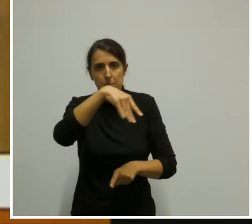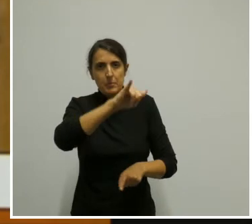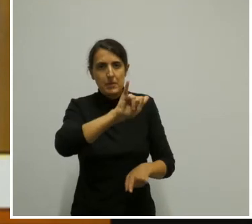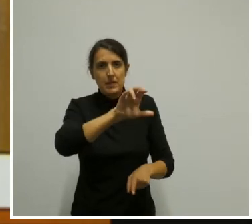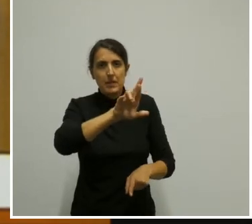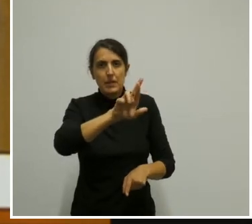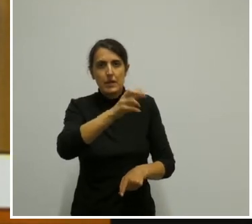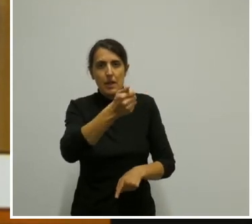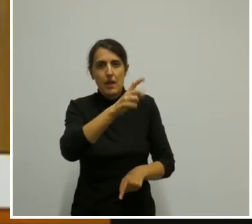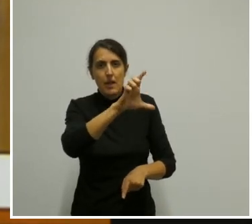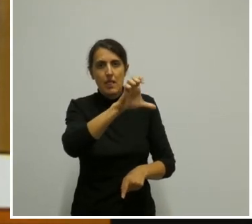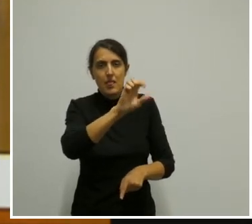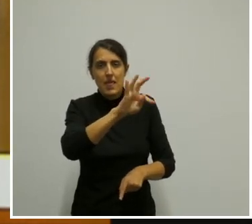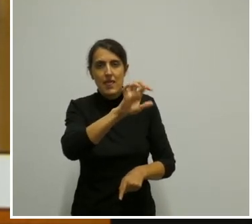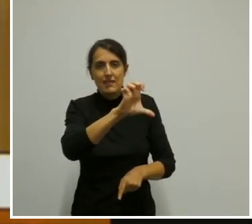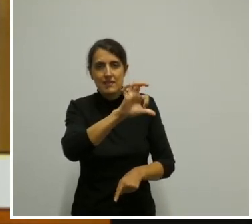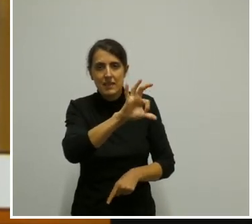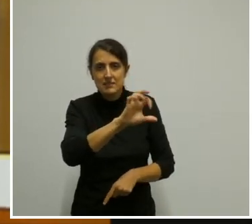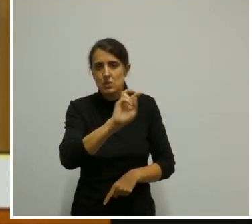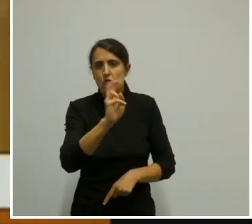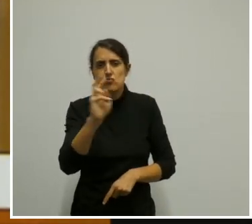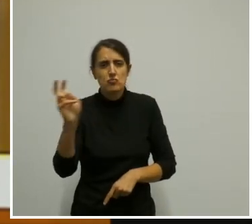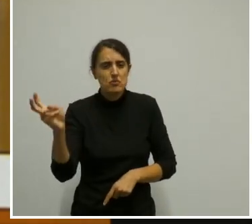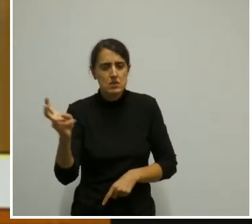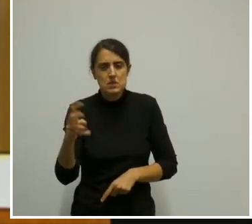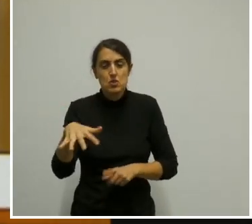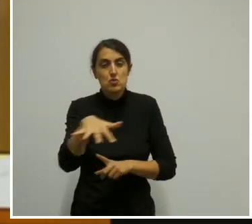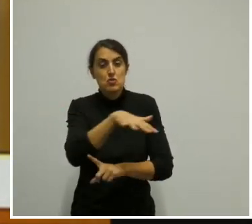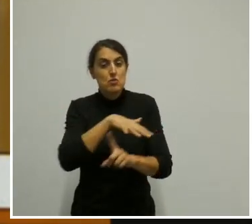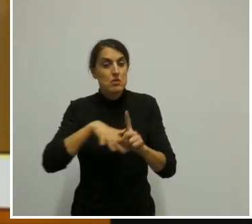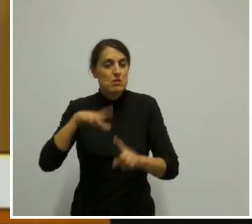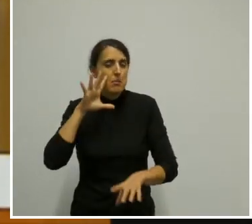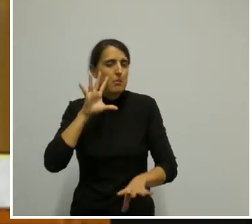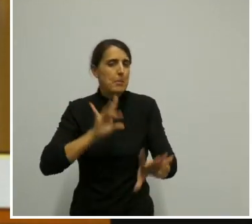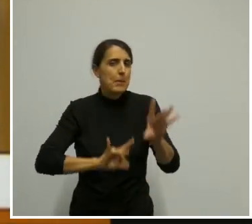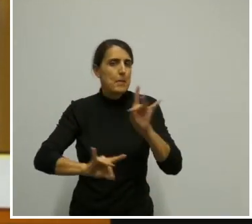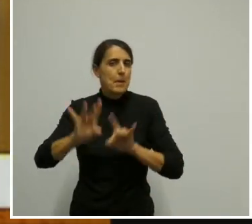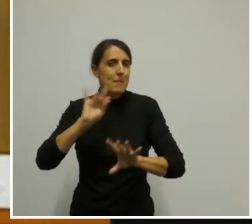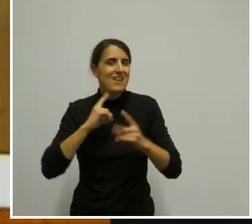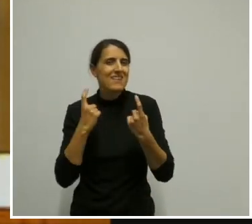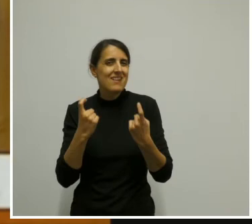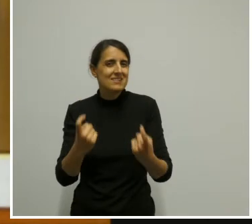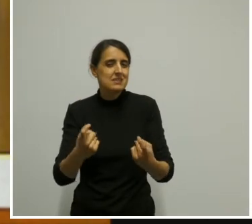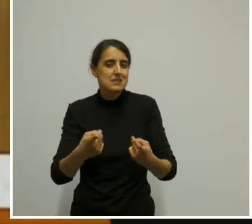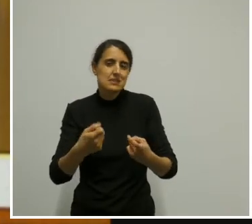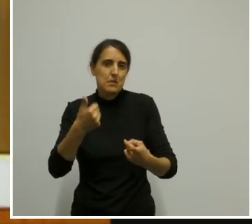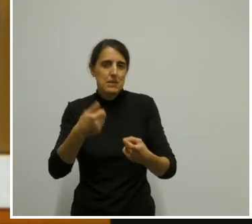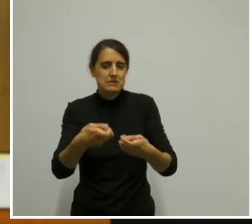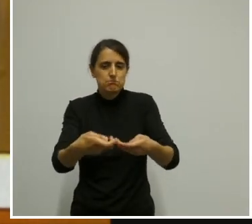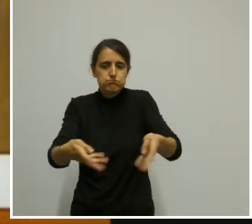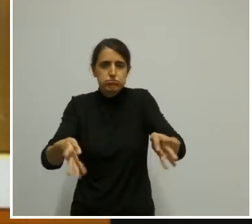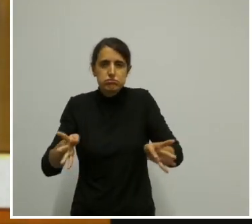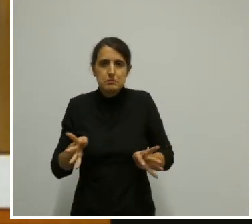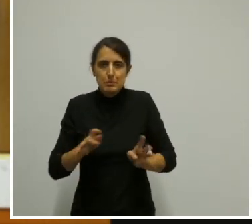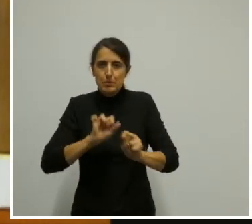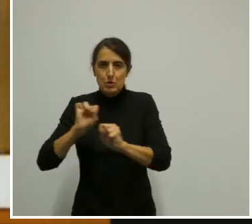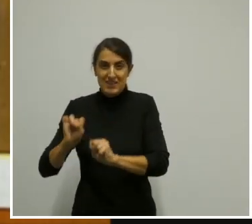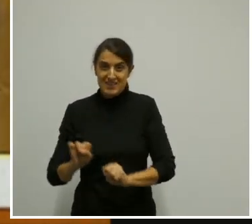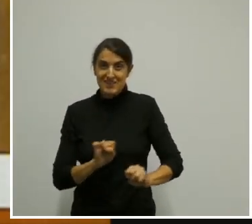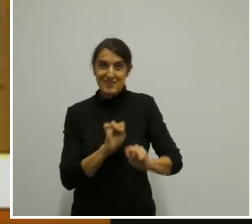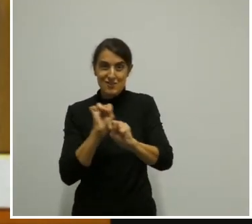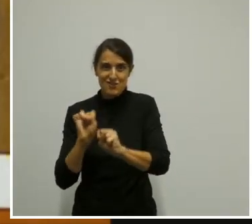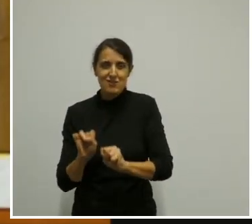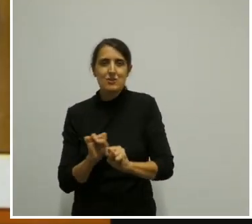fet vam tenir una reunió conjunta, i hi ha altres que tenim detectades que també tenen aquestes necessitats bastant urgents. Vam tenir també